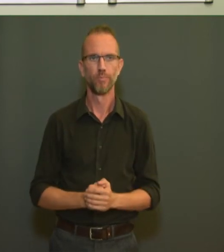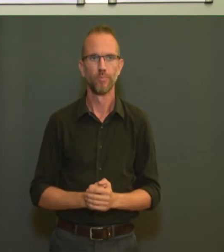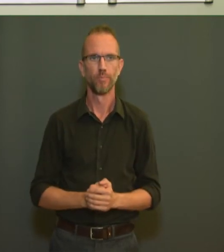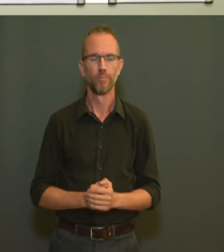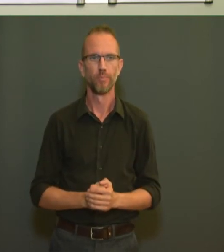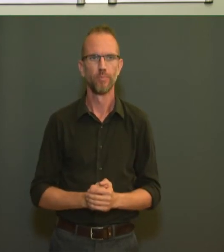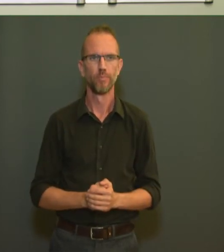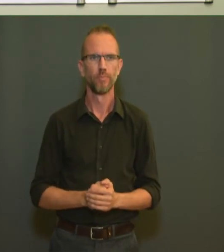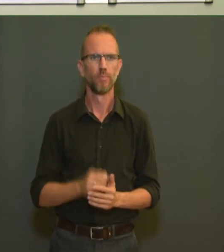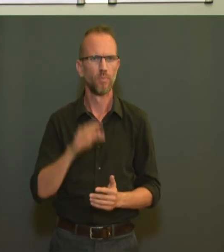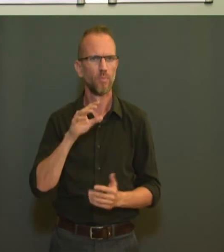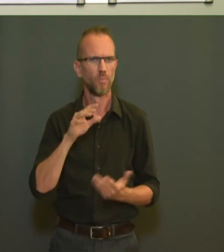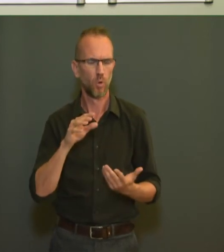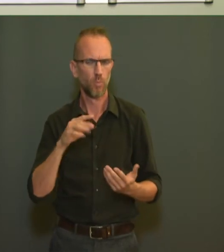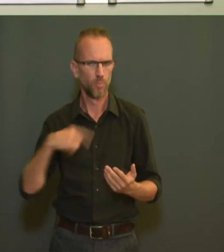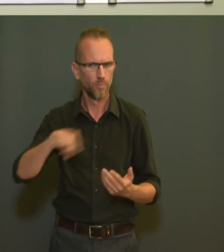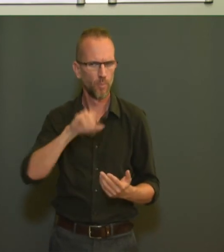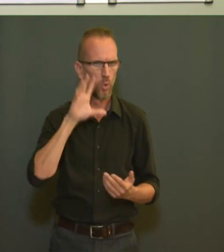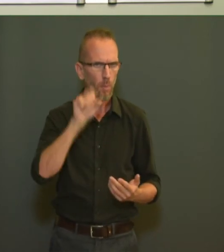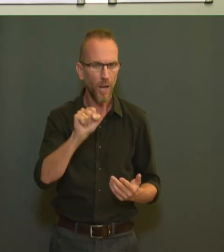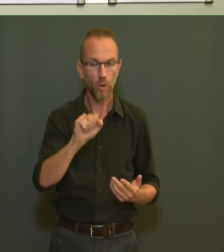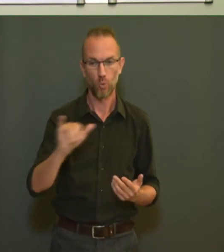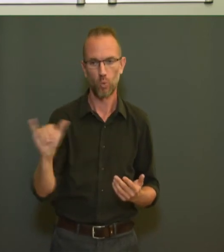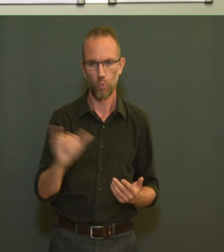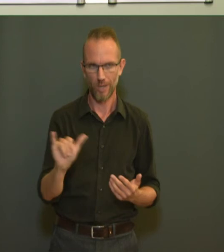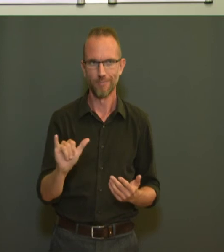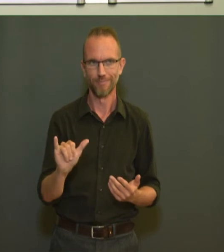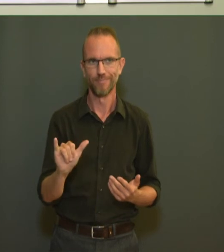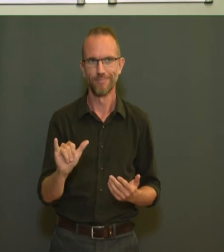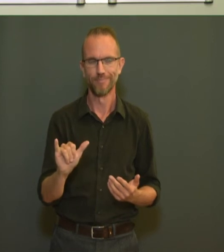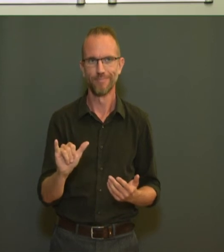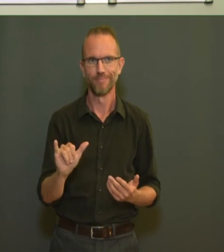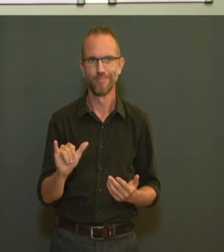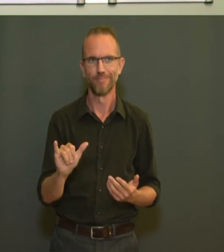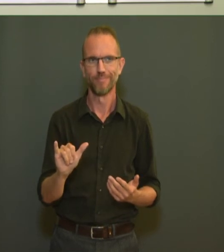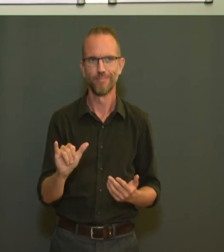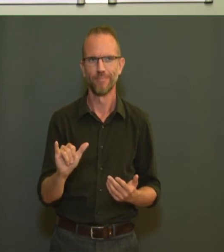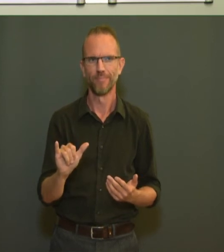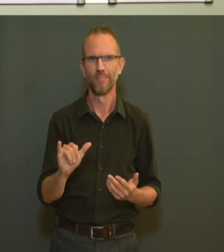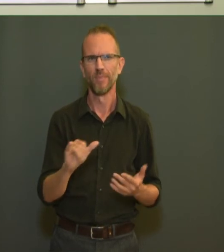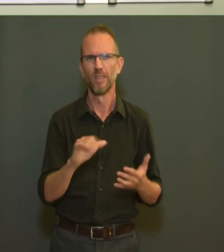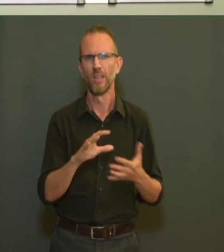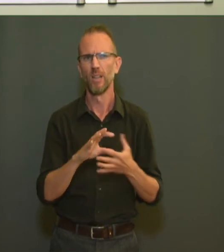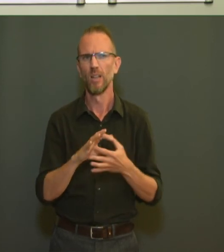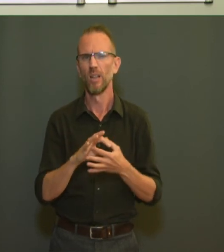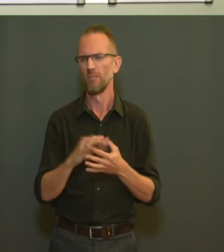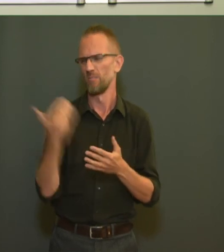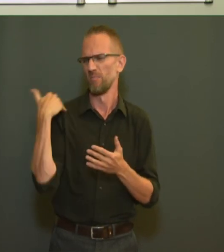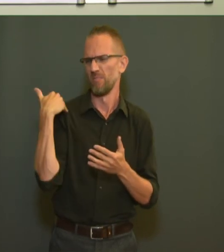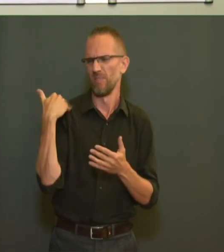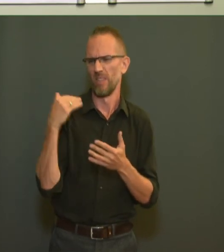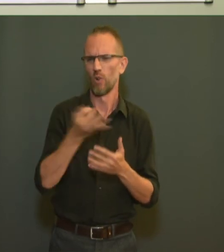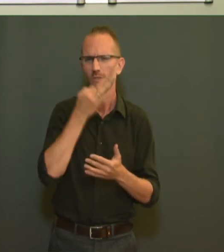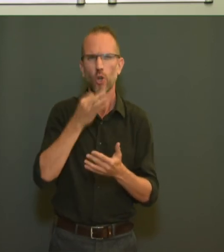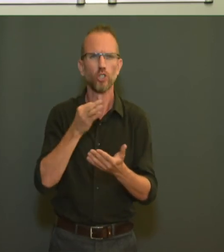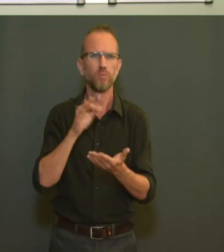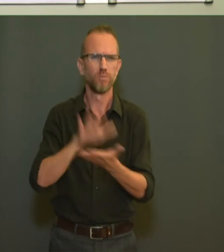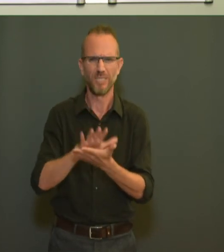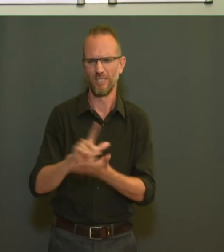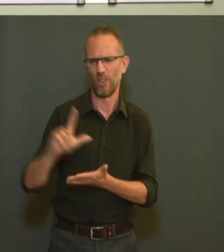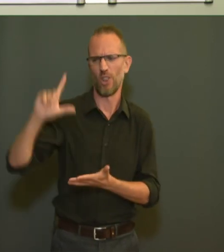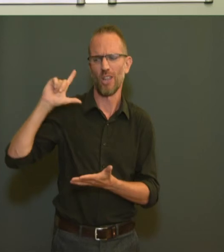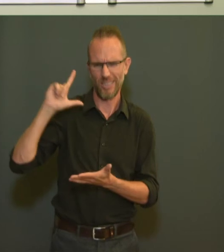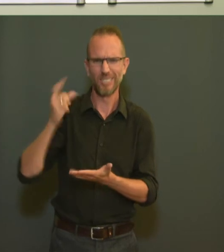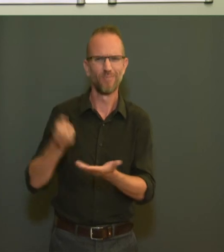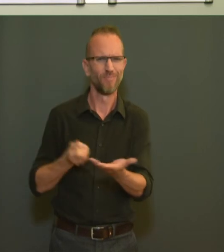Vous remarquez tous que par rapport aux conférences de presse récentes de mercredi et de lundi, ce pourcentage est en train